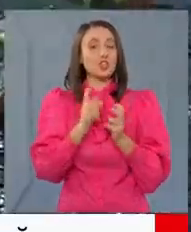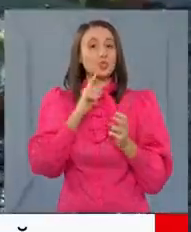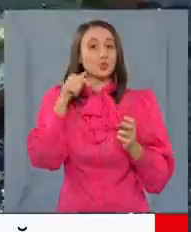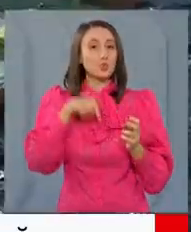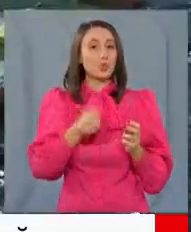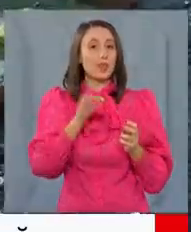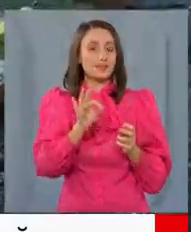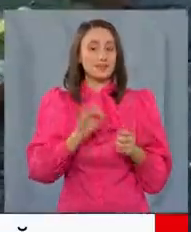sud estul Europei